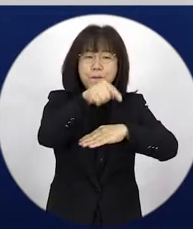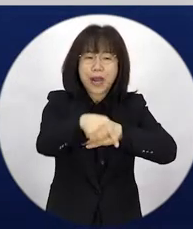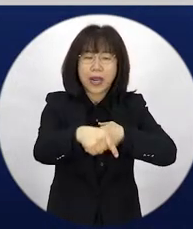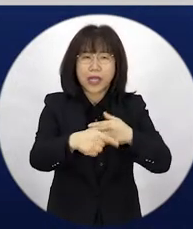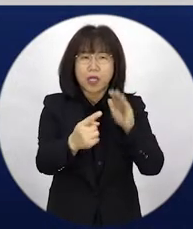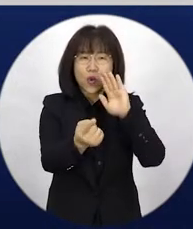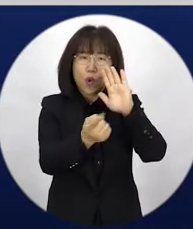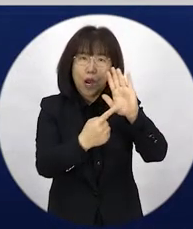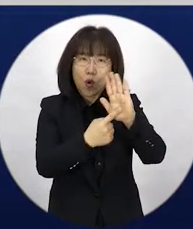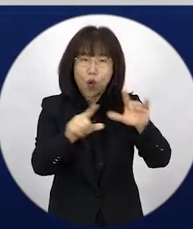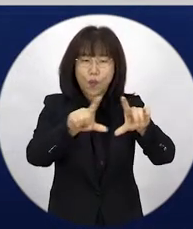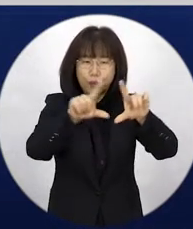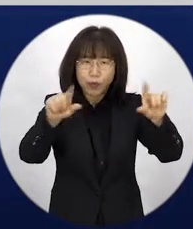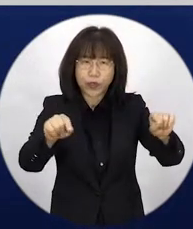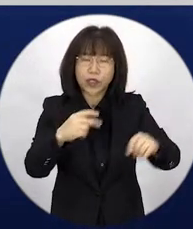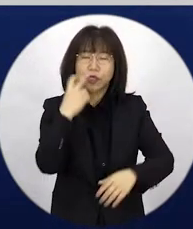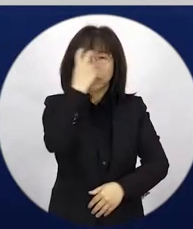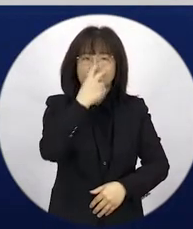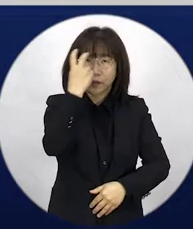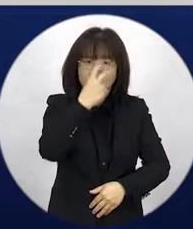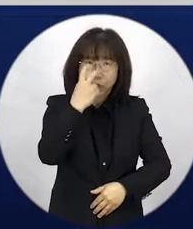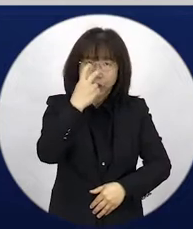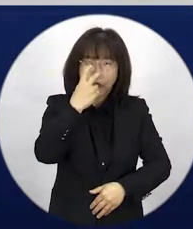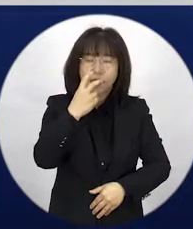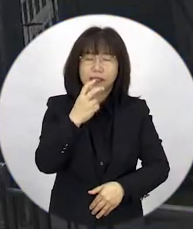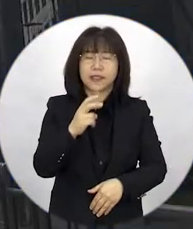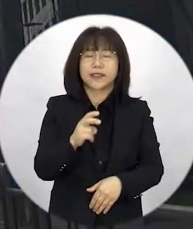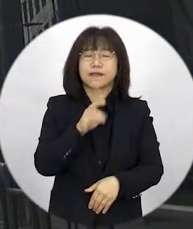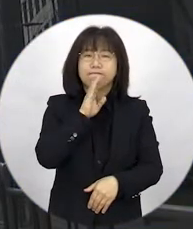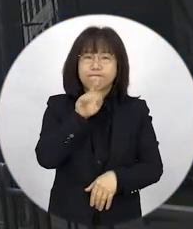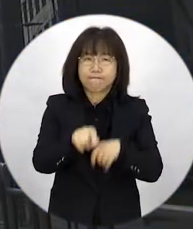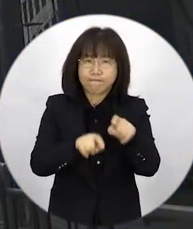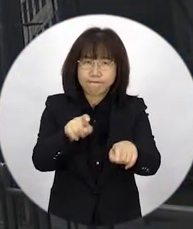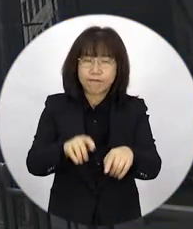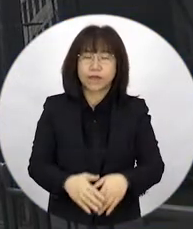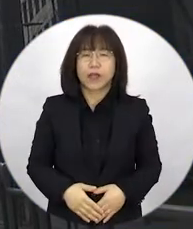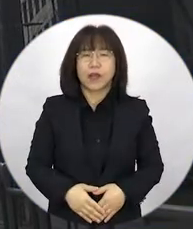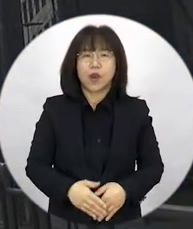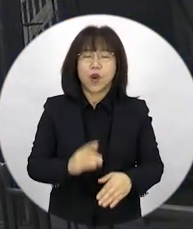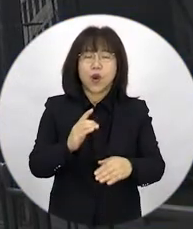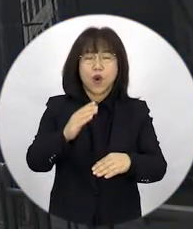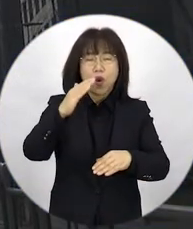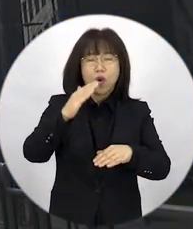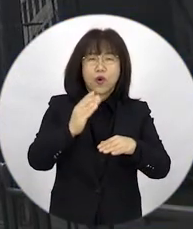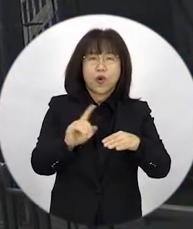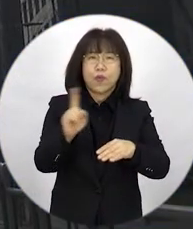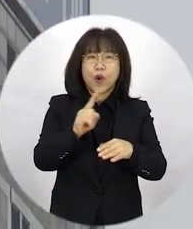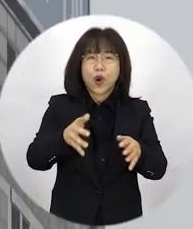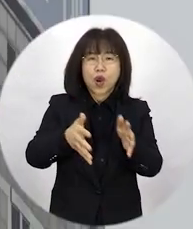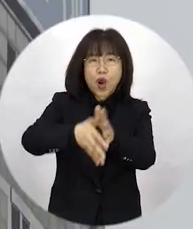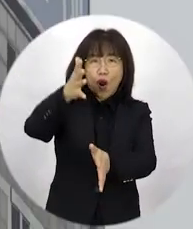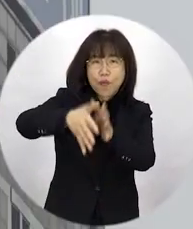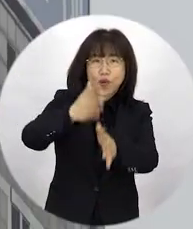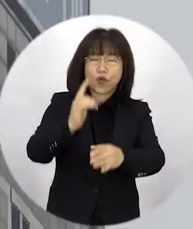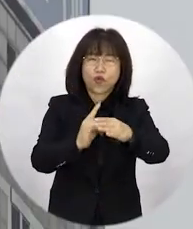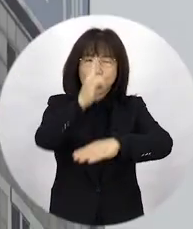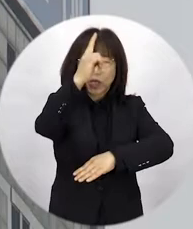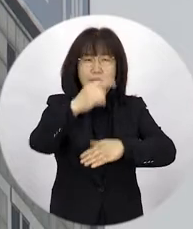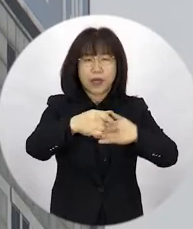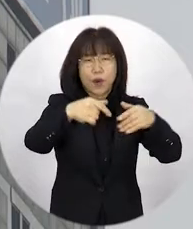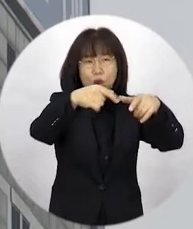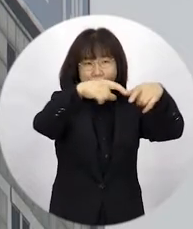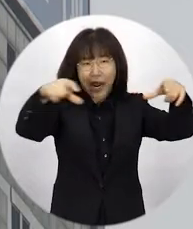광고물 일제 안전점검을 추진합니다. 점검 대상은 옥상 간판 11개소, 지주 이용